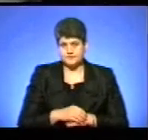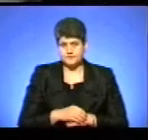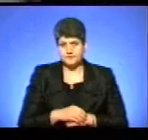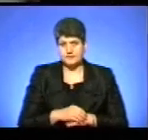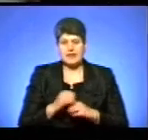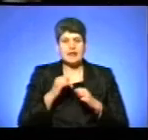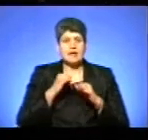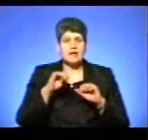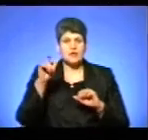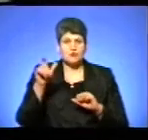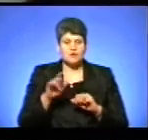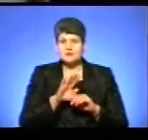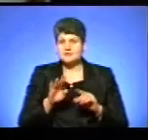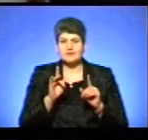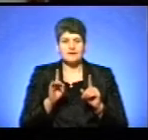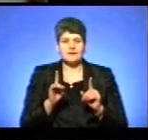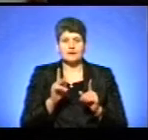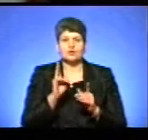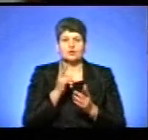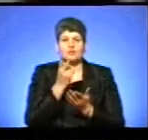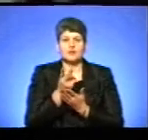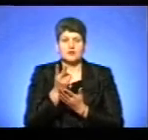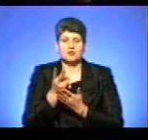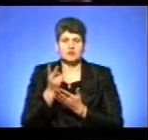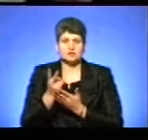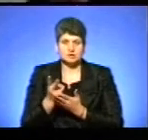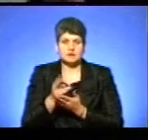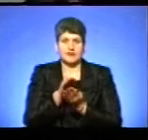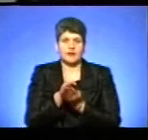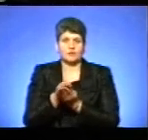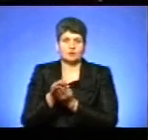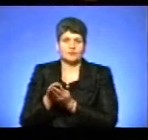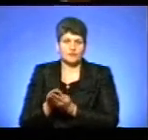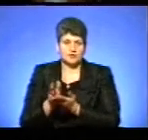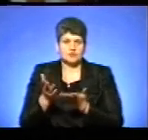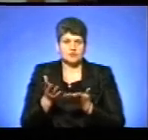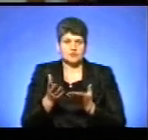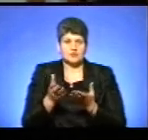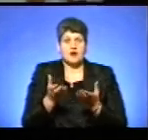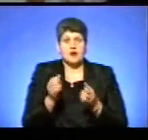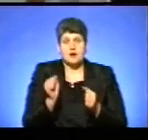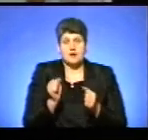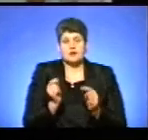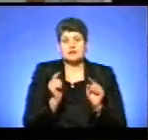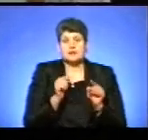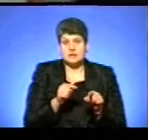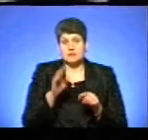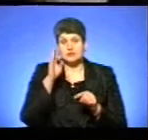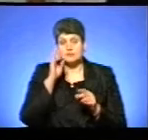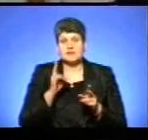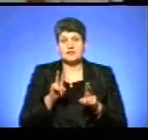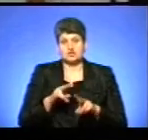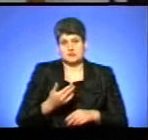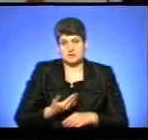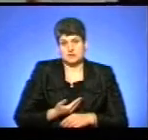що лежать на кладовищах під стягами українськими і батальйонними, а й ті хлопці, які залишились